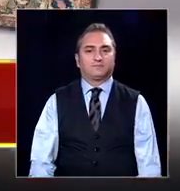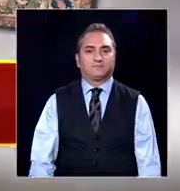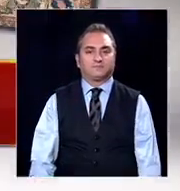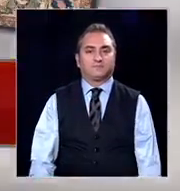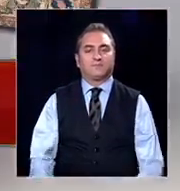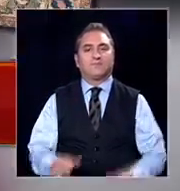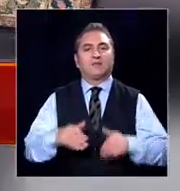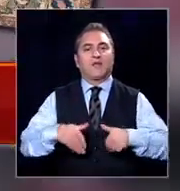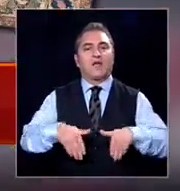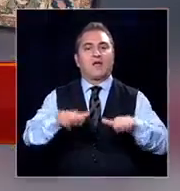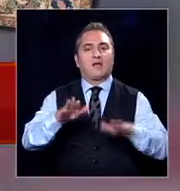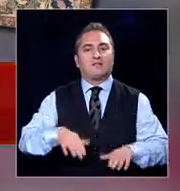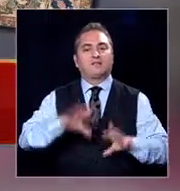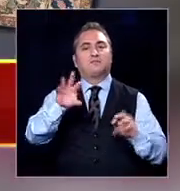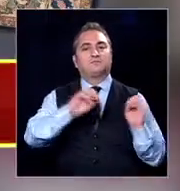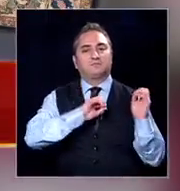halı.